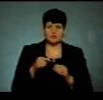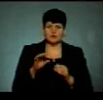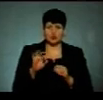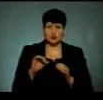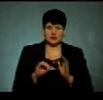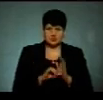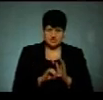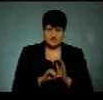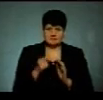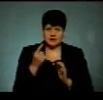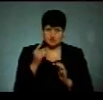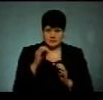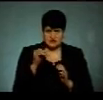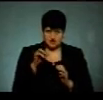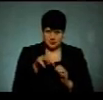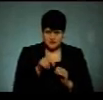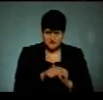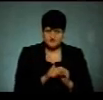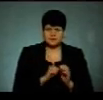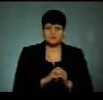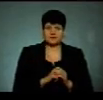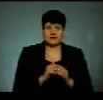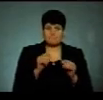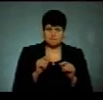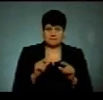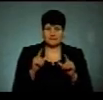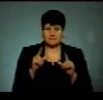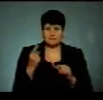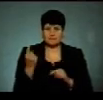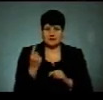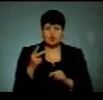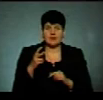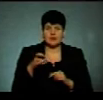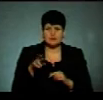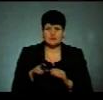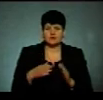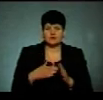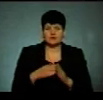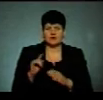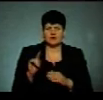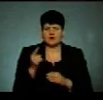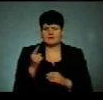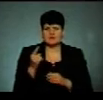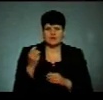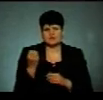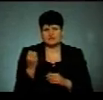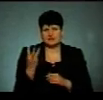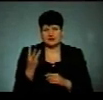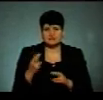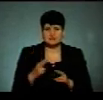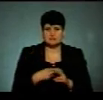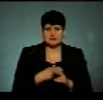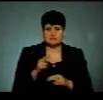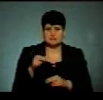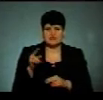1 гривня 06 копійок з 1 січня, і підвищення з 1 липня до 1 гривня 13 копійок без врахування